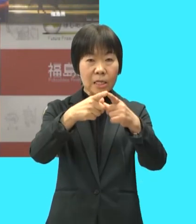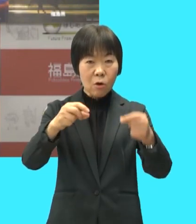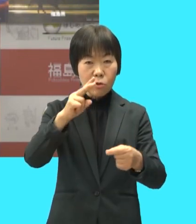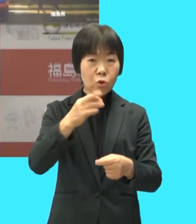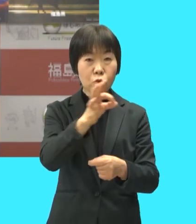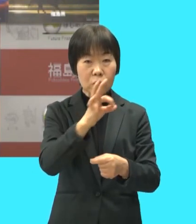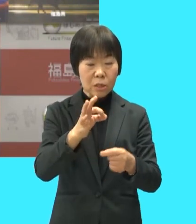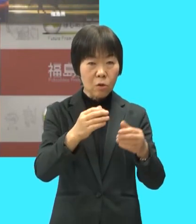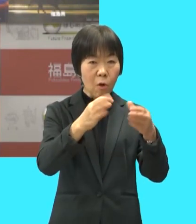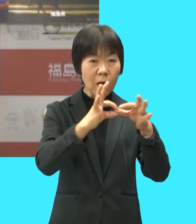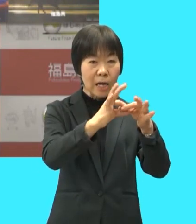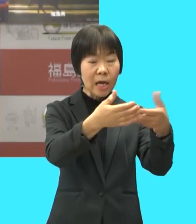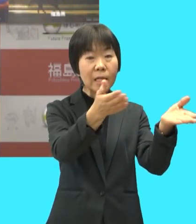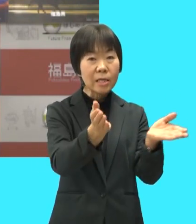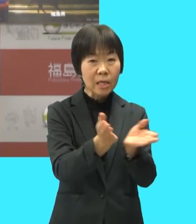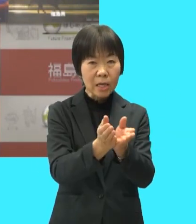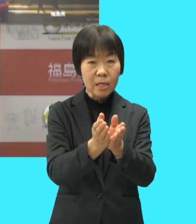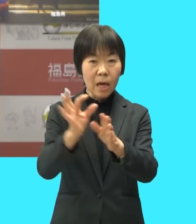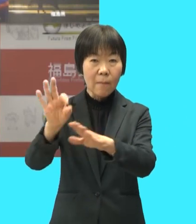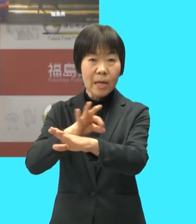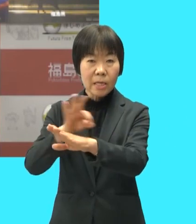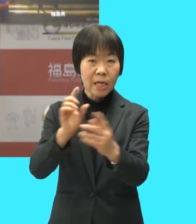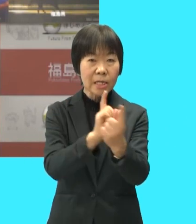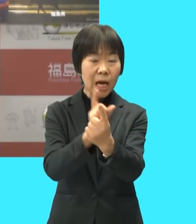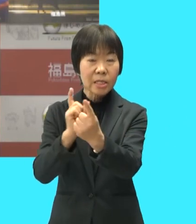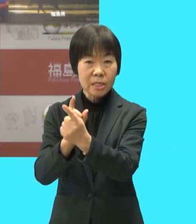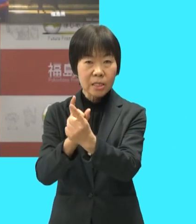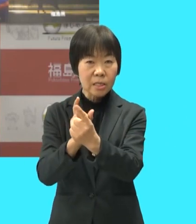う関係団体、香港メディアの方々に対し